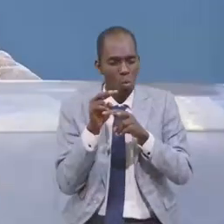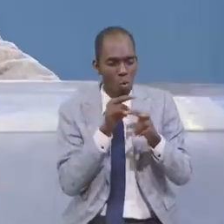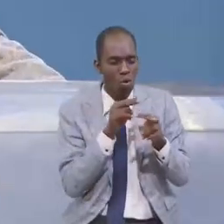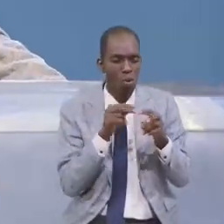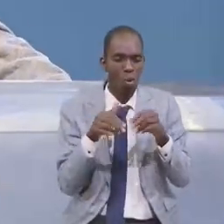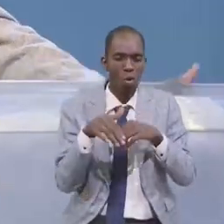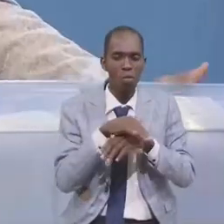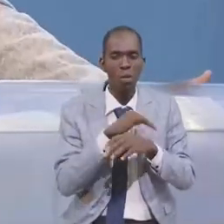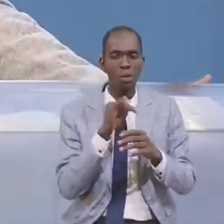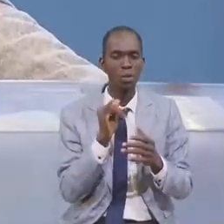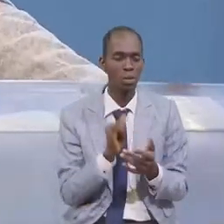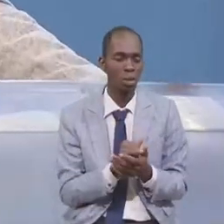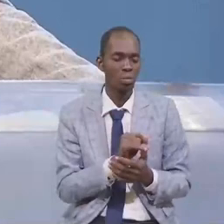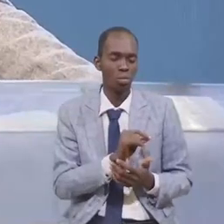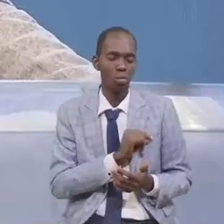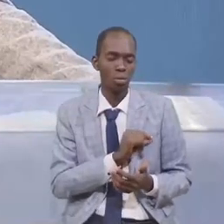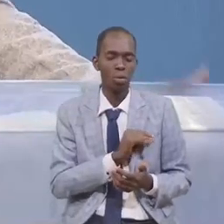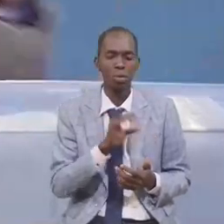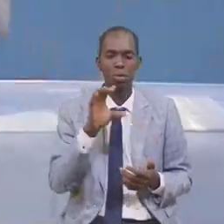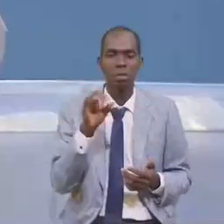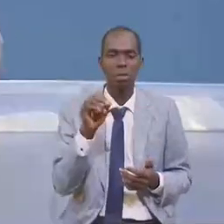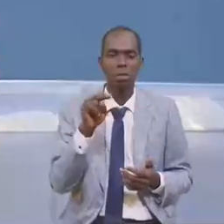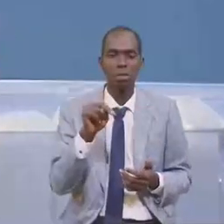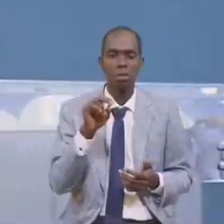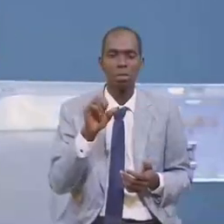Veille sur cette conscience.